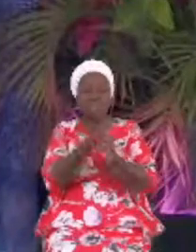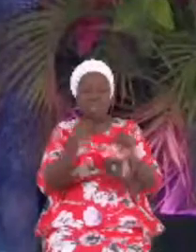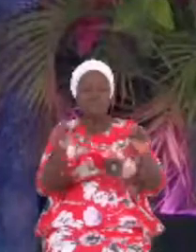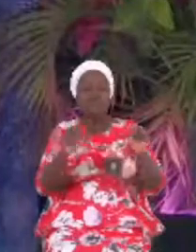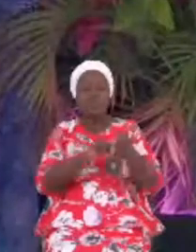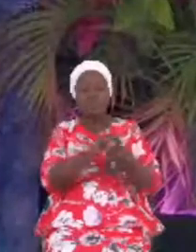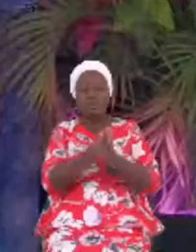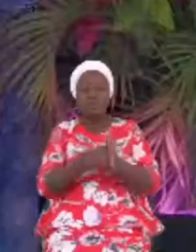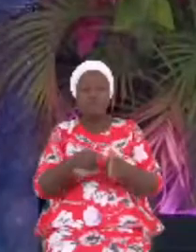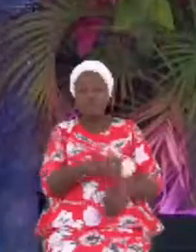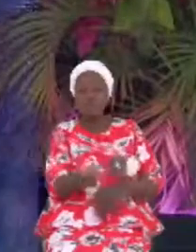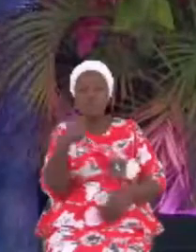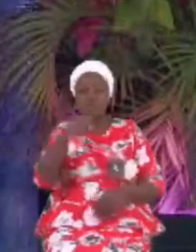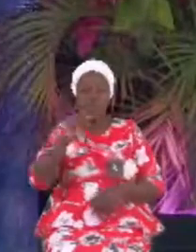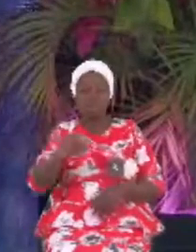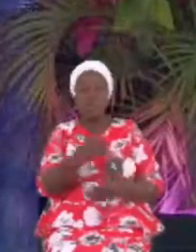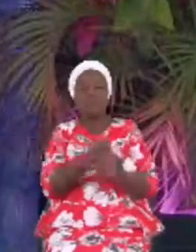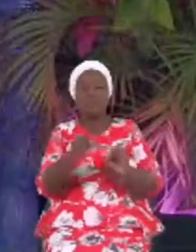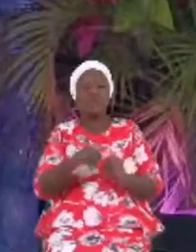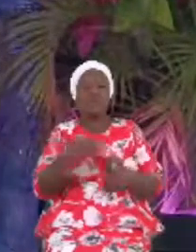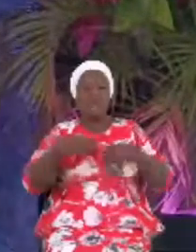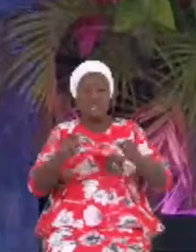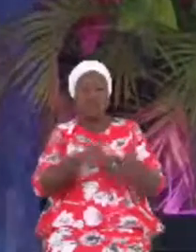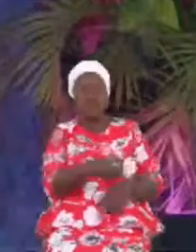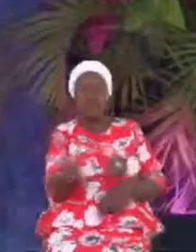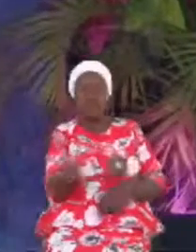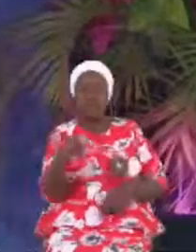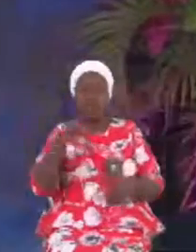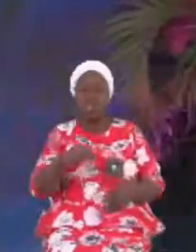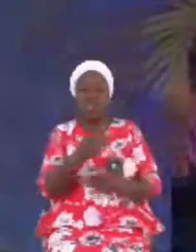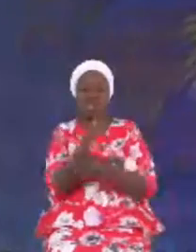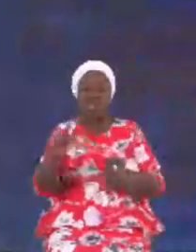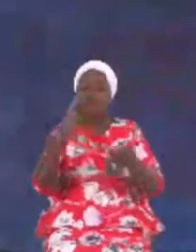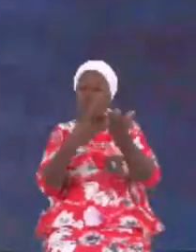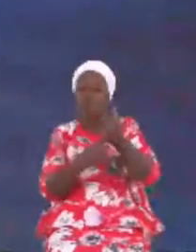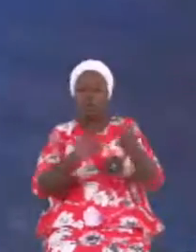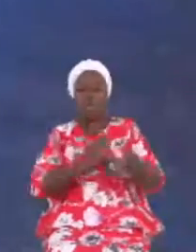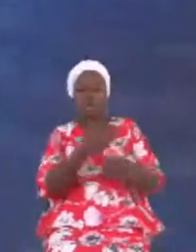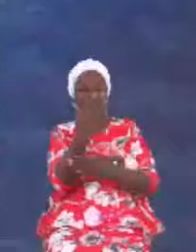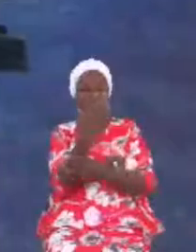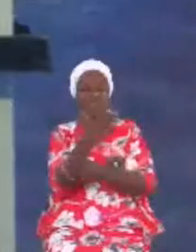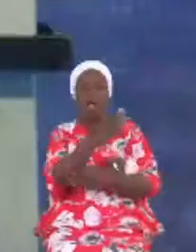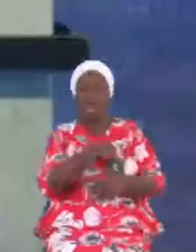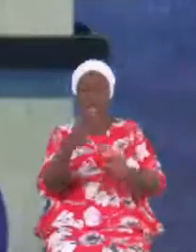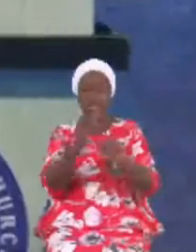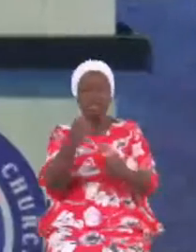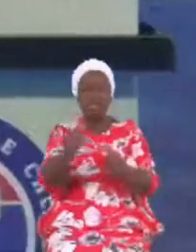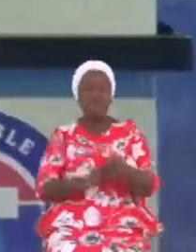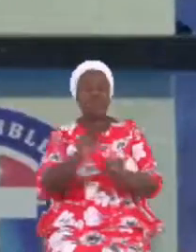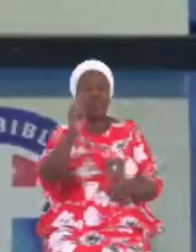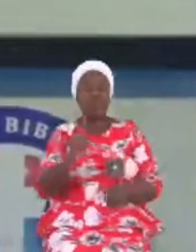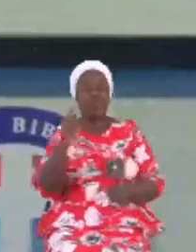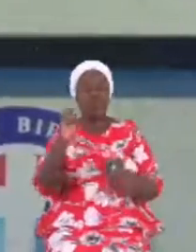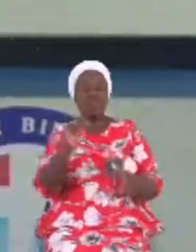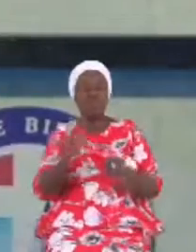du salut, guéris ceux qui ont besoin de la guérison, tiens nos mains et conduis chacun